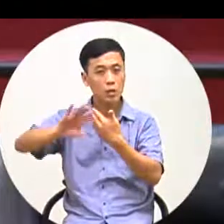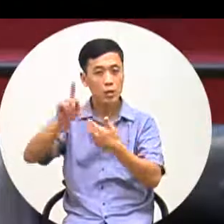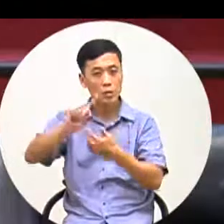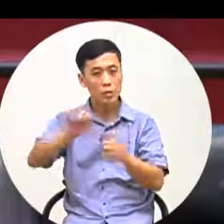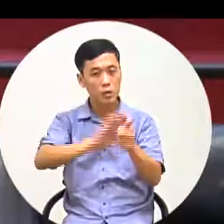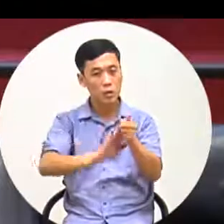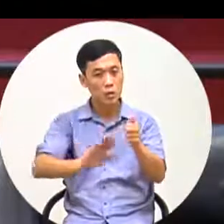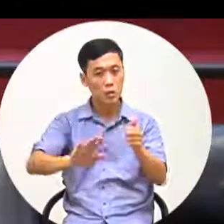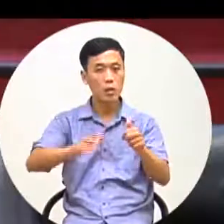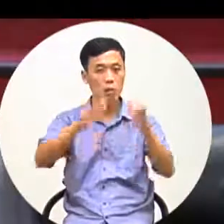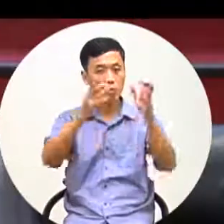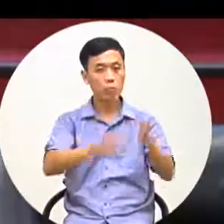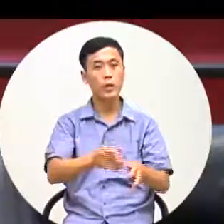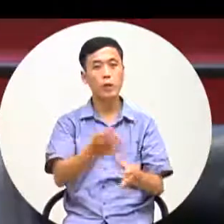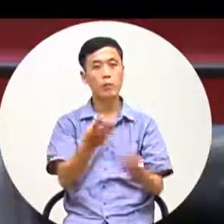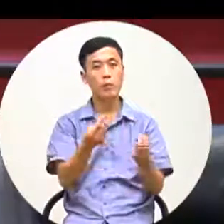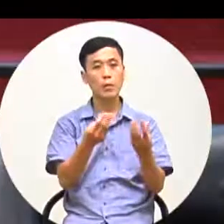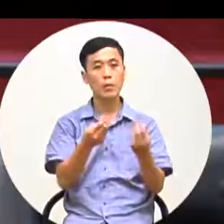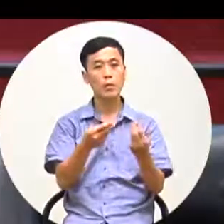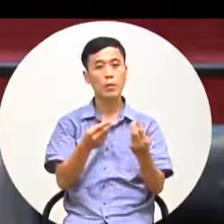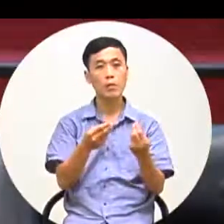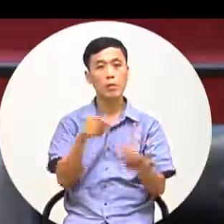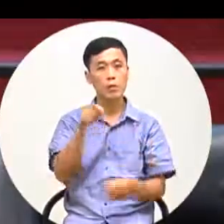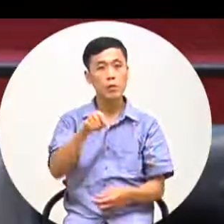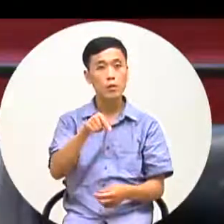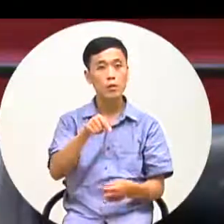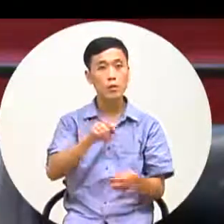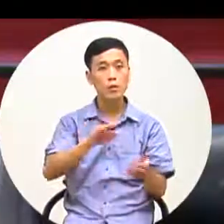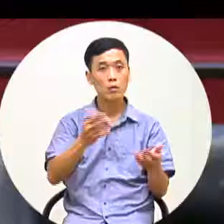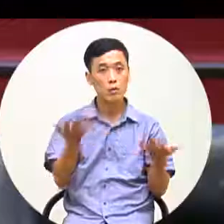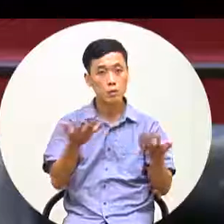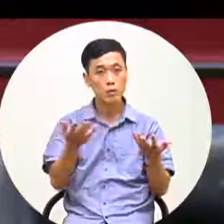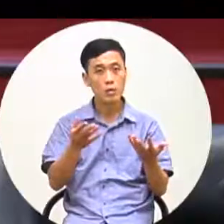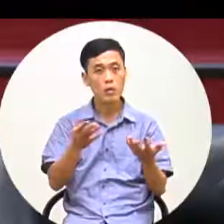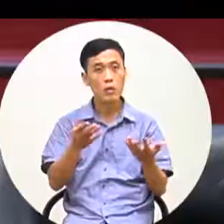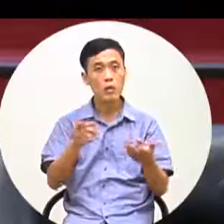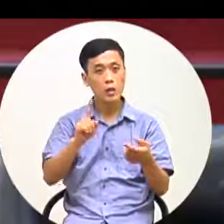西都是百废待举，很多很多的